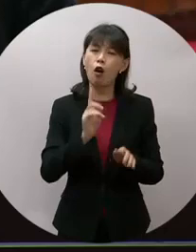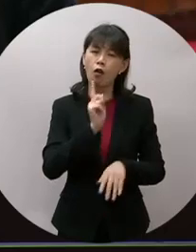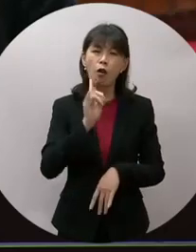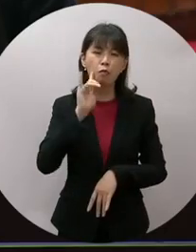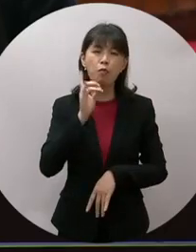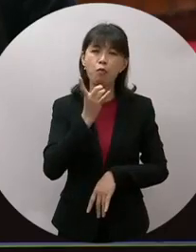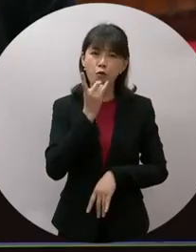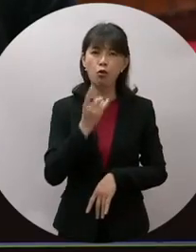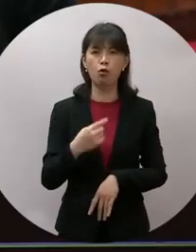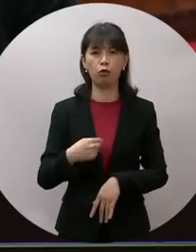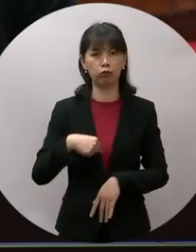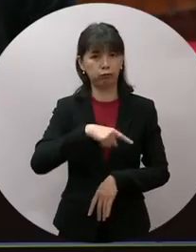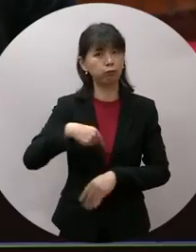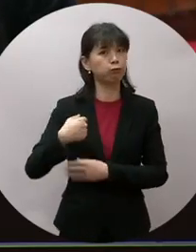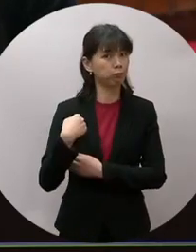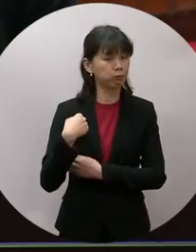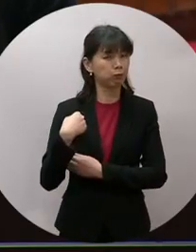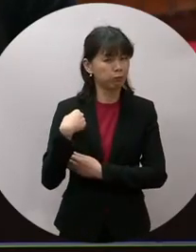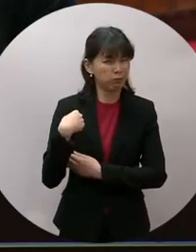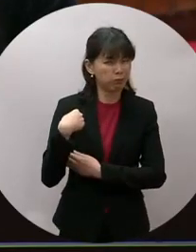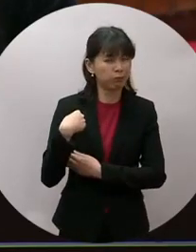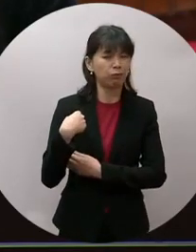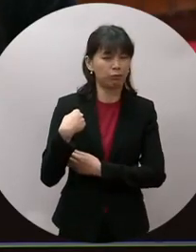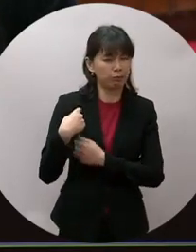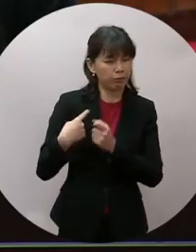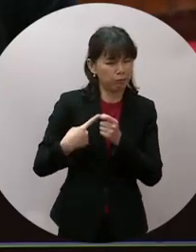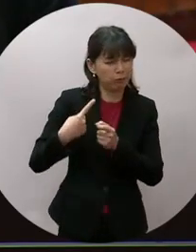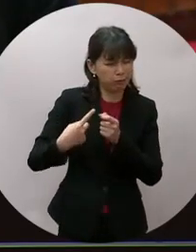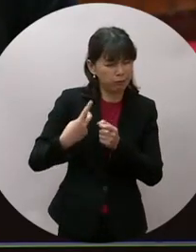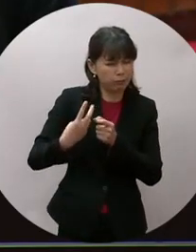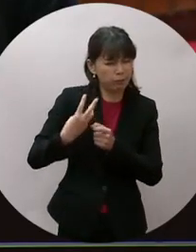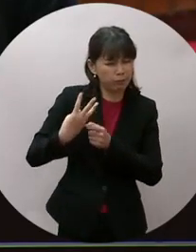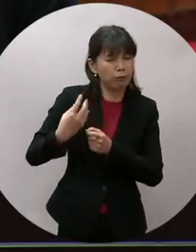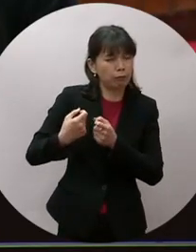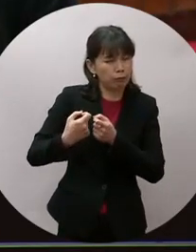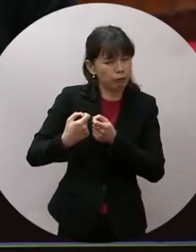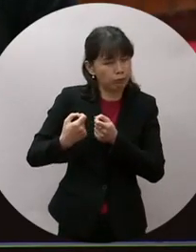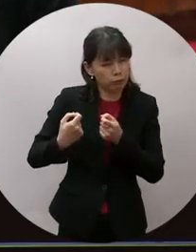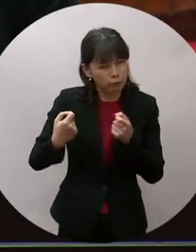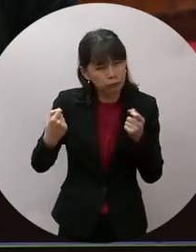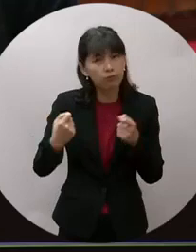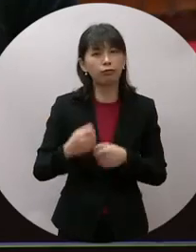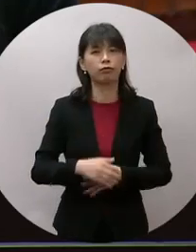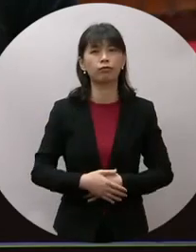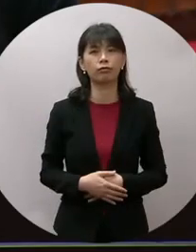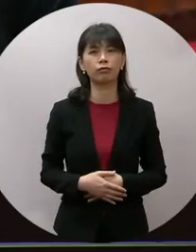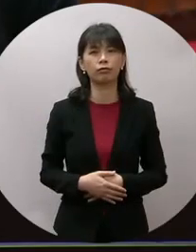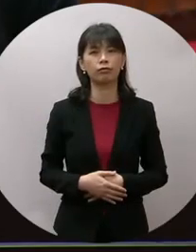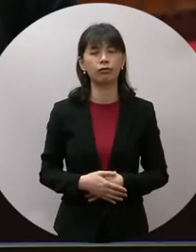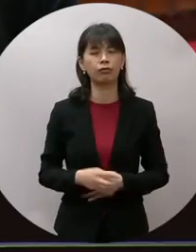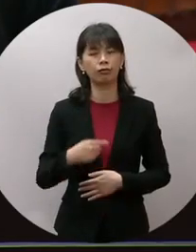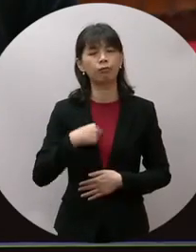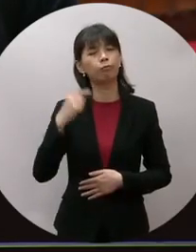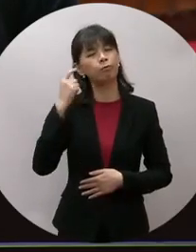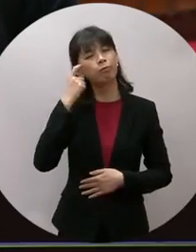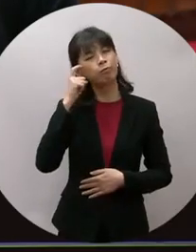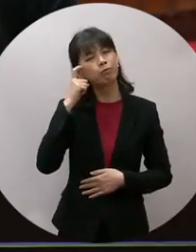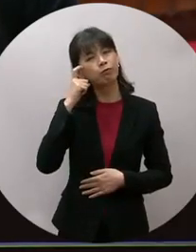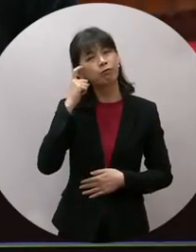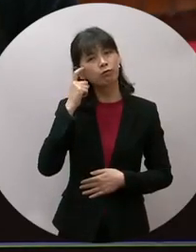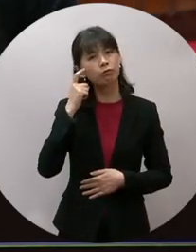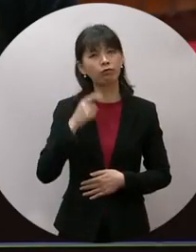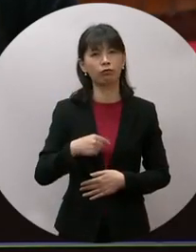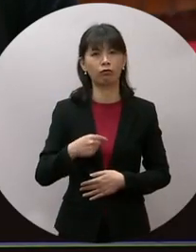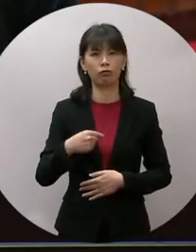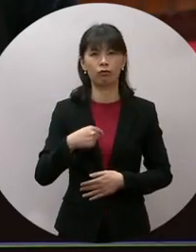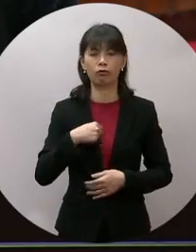些努力都是透过这些年来的一个措施。那我想到了这个时候，其实我